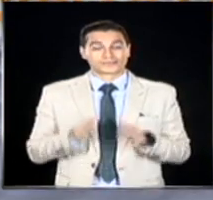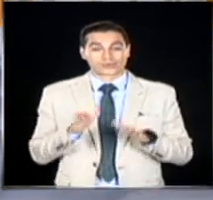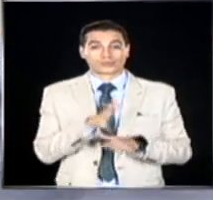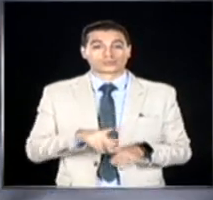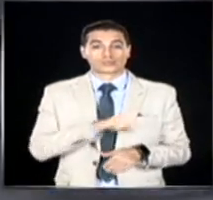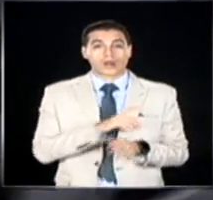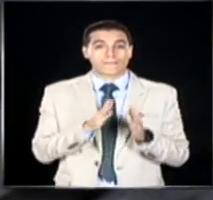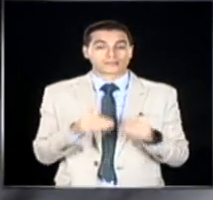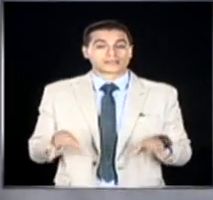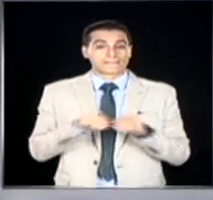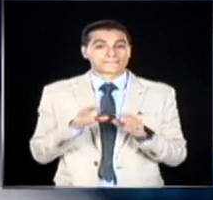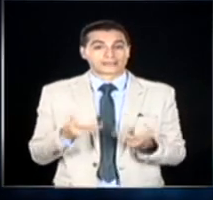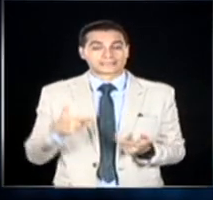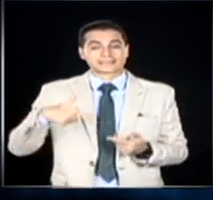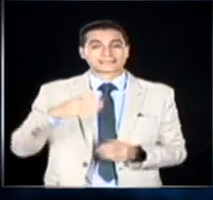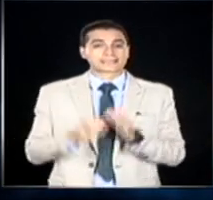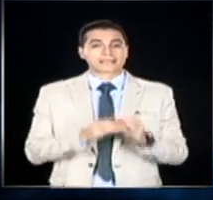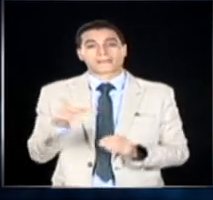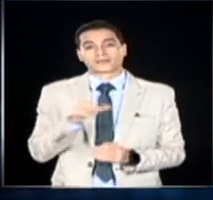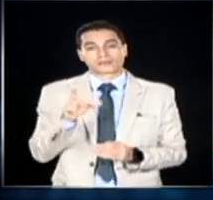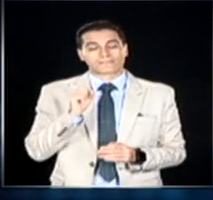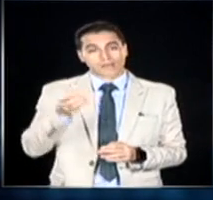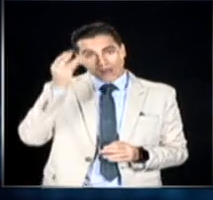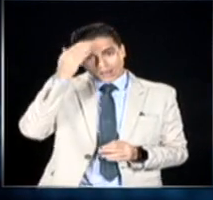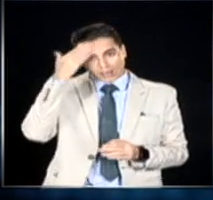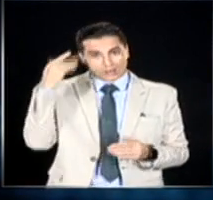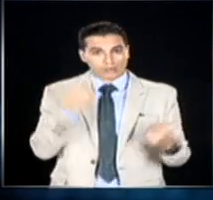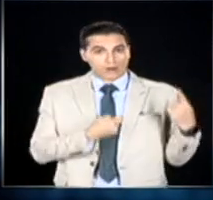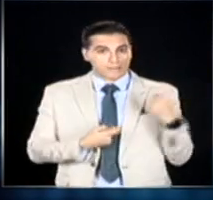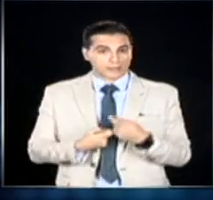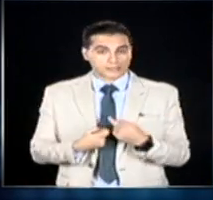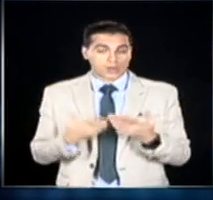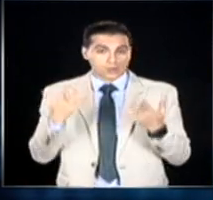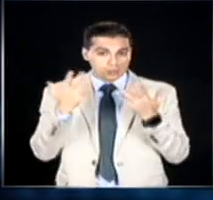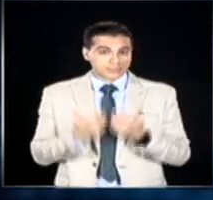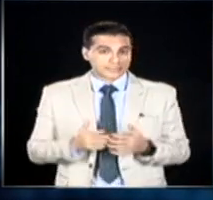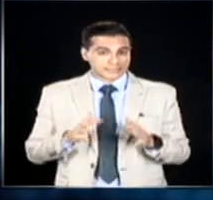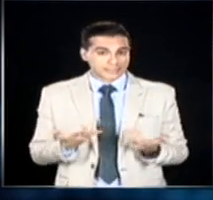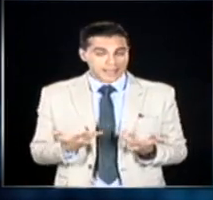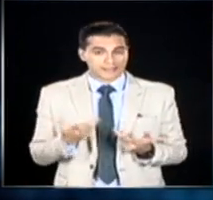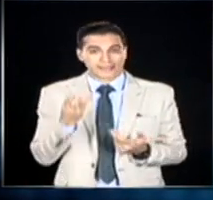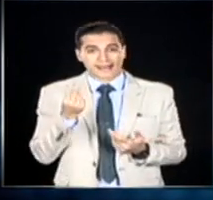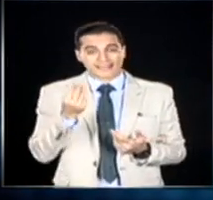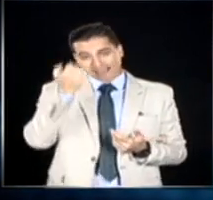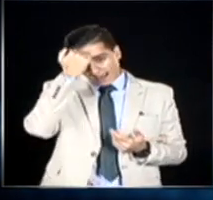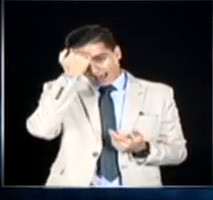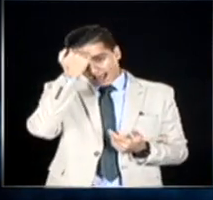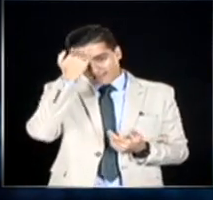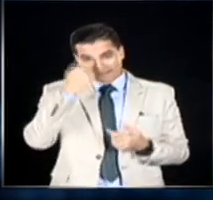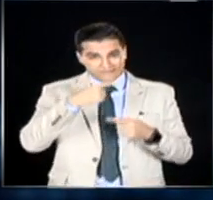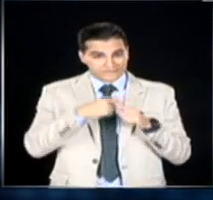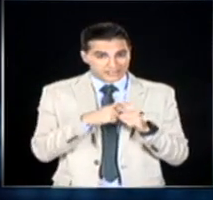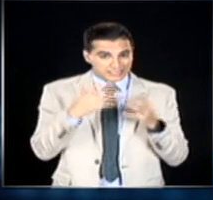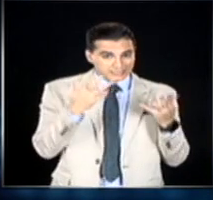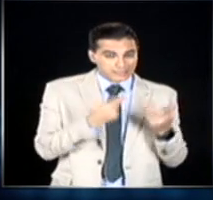وبكده طلاب مصر جمعوا 60 نقطة في فقرة ضربات الجزاء، وكل نقطة بـ30,000 جنيه بما